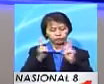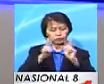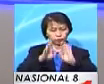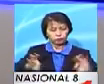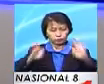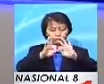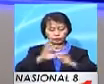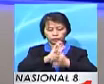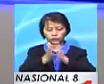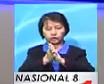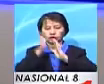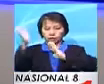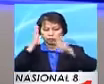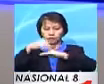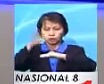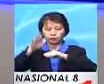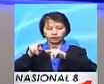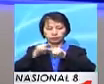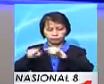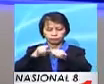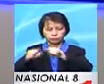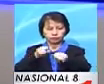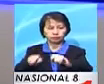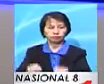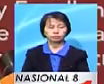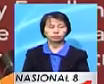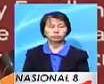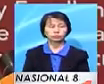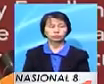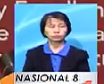penting dalam menjadikan negara lebih kompetitif.